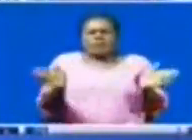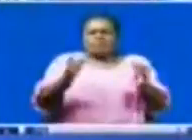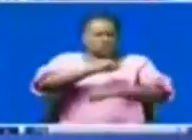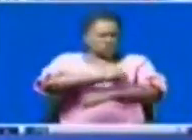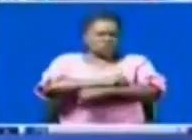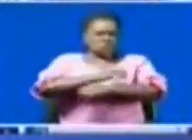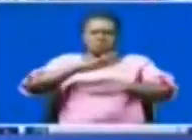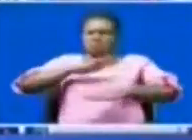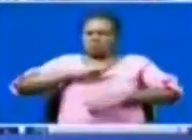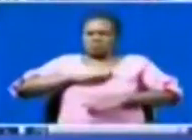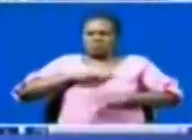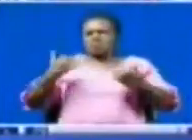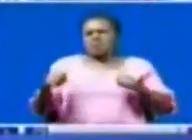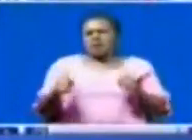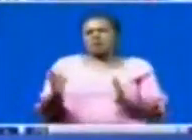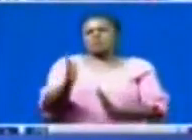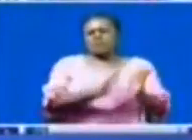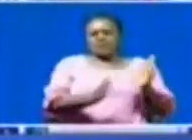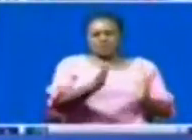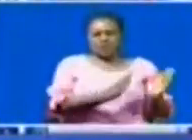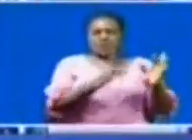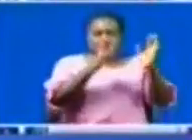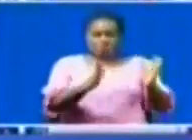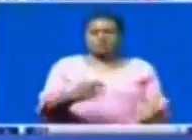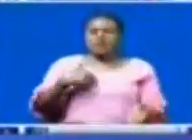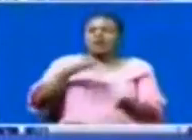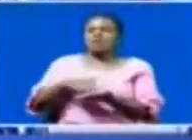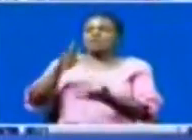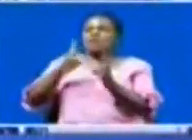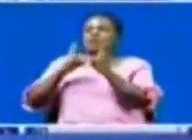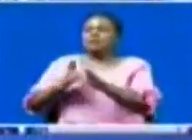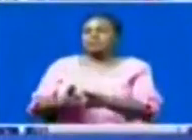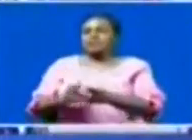wameelezea kutoridhishwa na maandalizi ya uzinduzi huu. Shadrack Miti na taarifa hiyo.